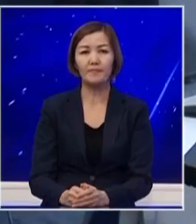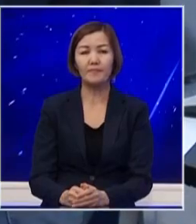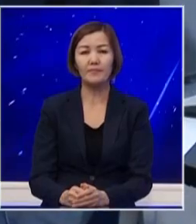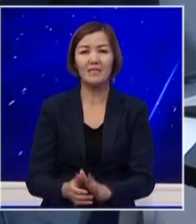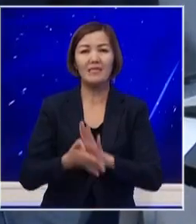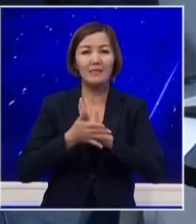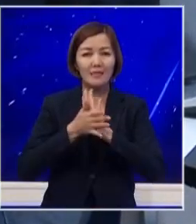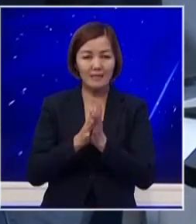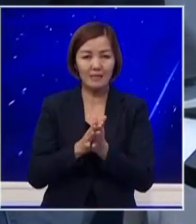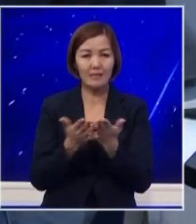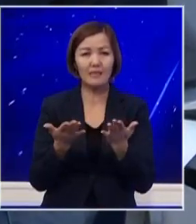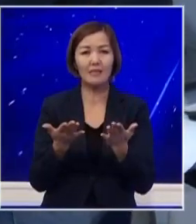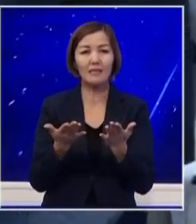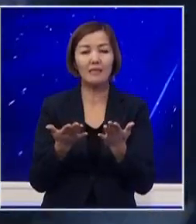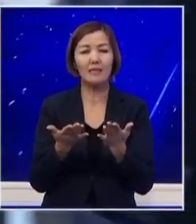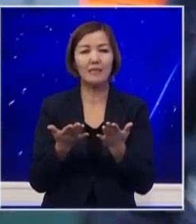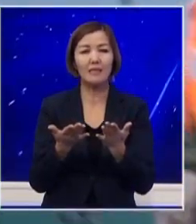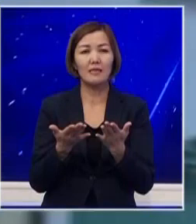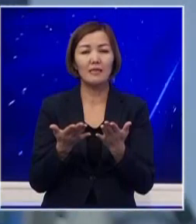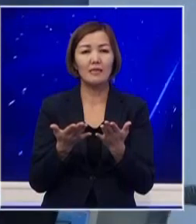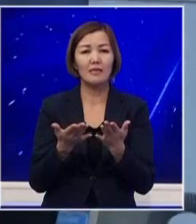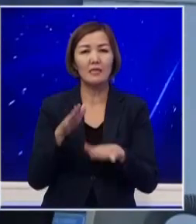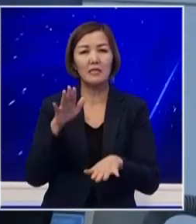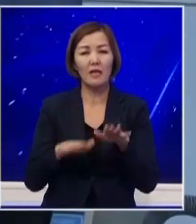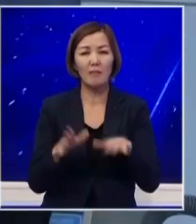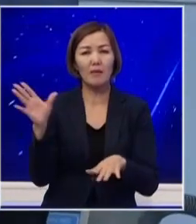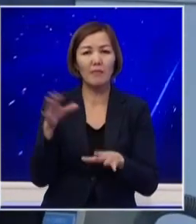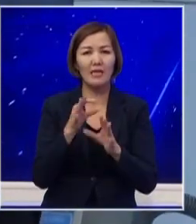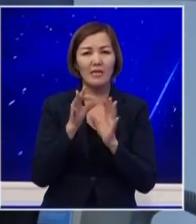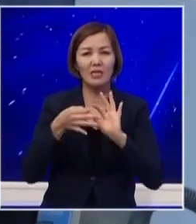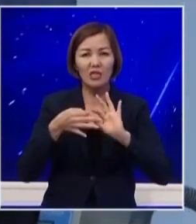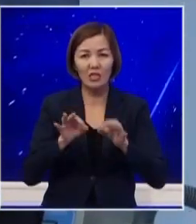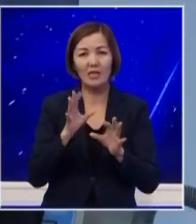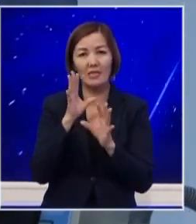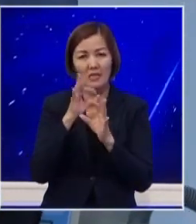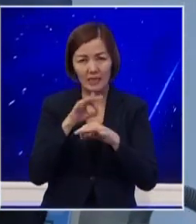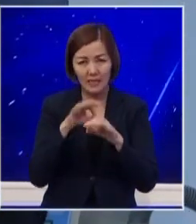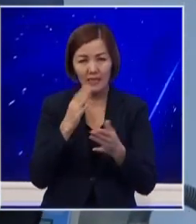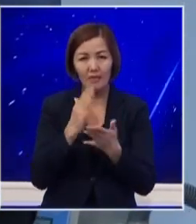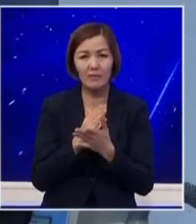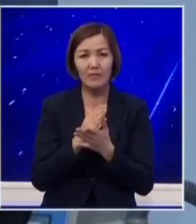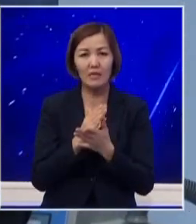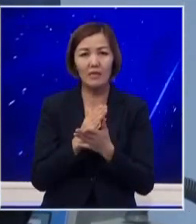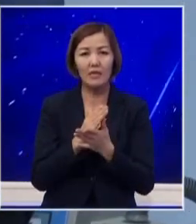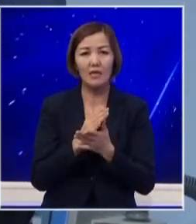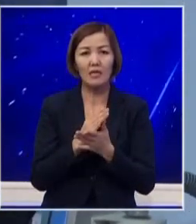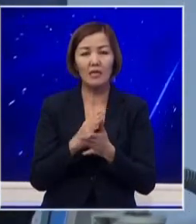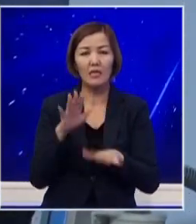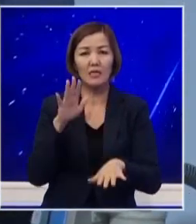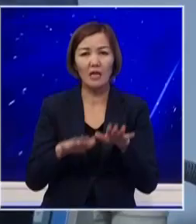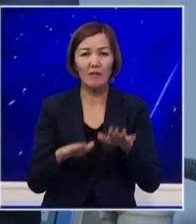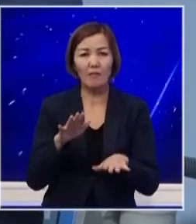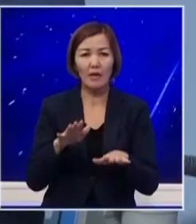Тығыздығын, соның бұның жаңағы салмағын бәрін тексеріледі. Өйткені бұның салмағы жеңіл болған сайын